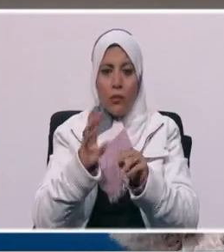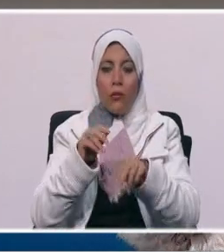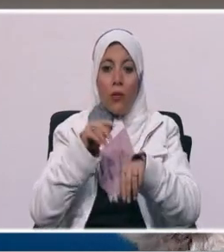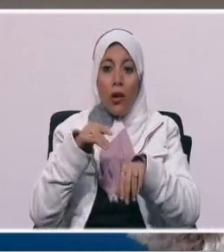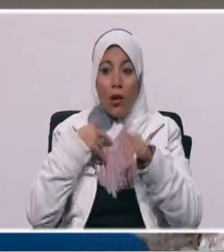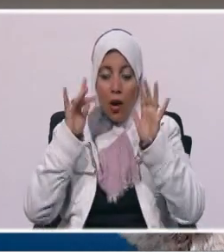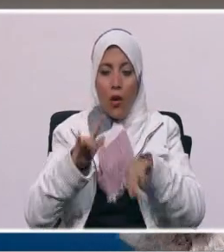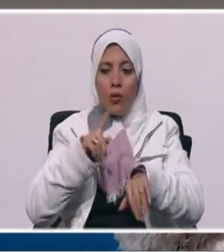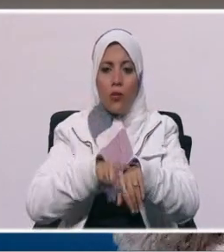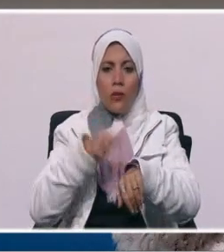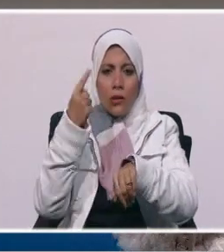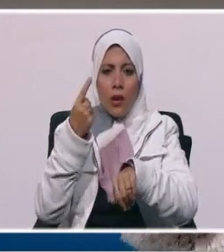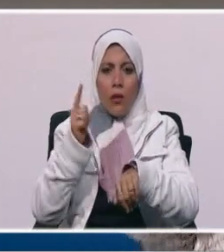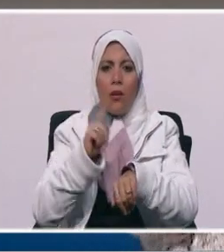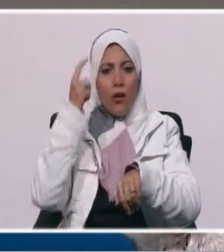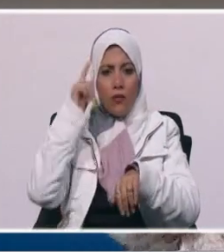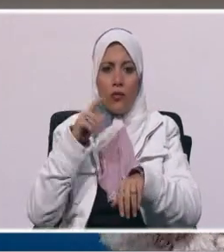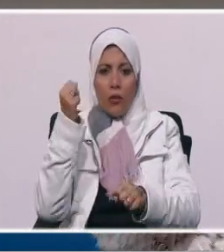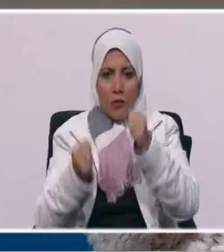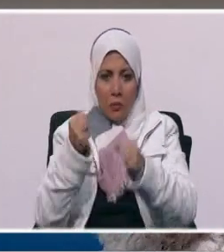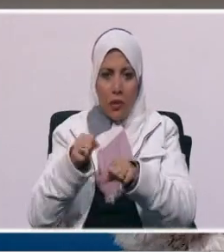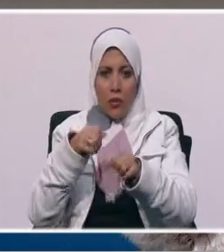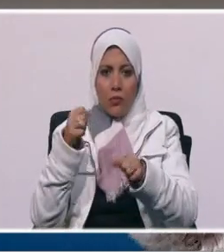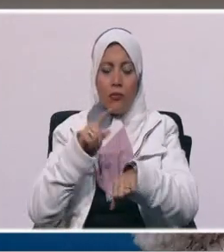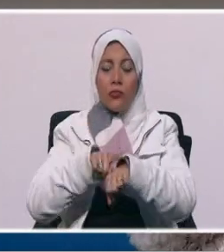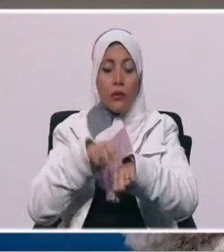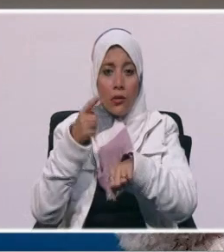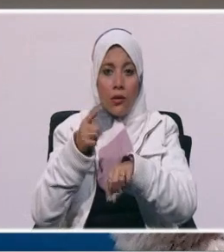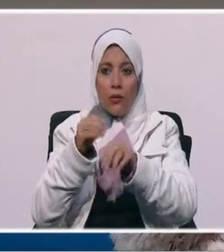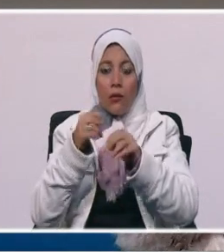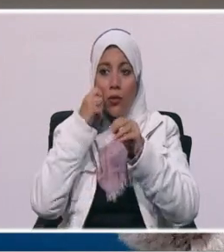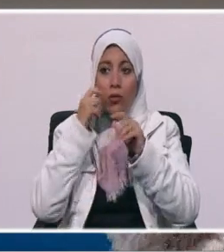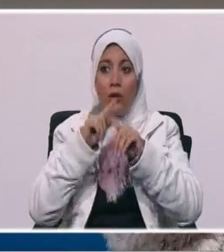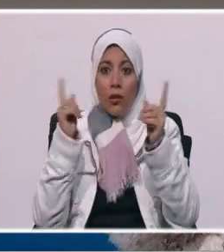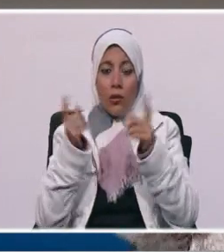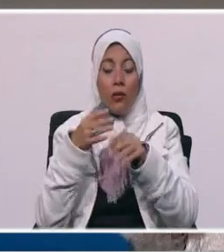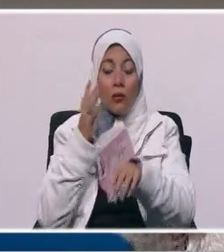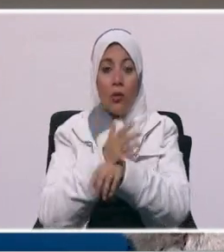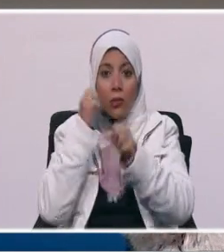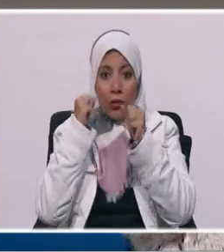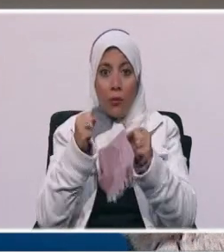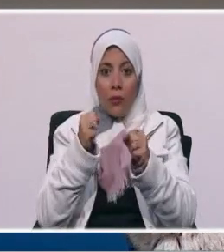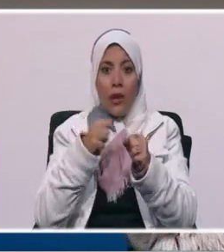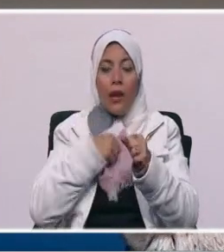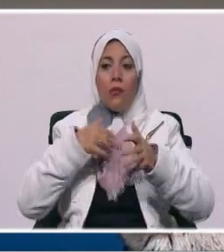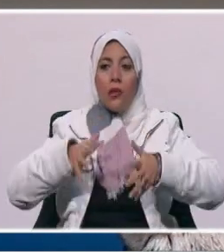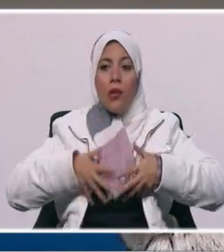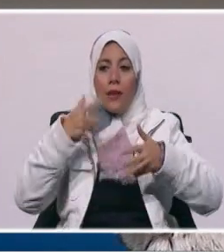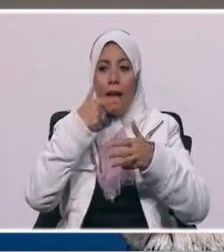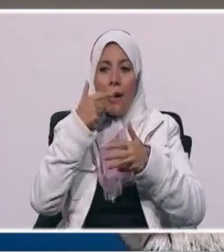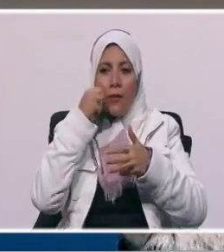على بعض، ما اعرفش اسوق عربيه لمده ساعه على بعض. موضوع كبير جدا لدرجه ان انا مش عايزه كلامي يتاخد